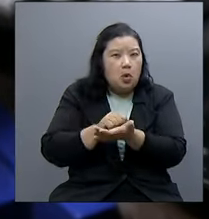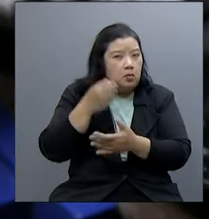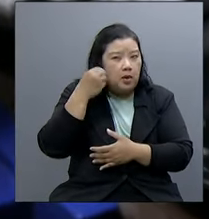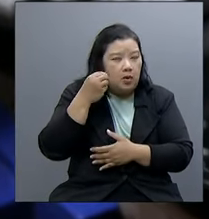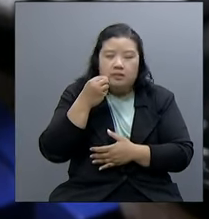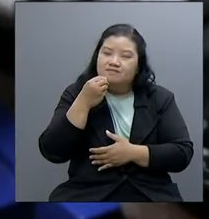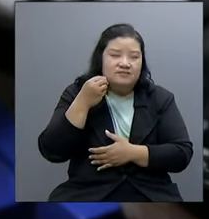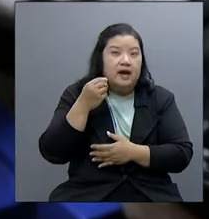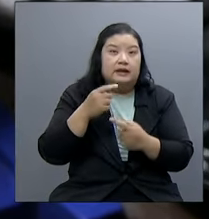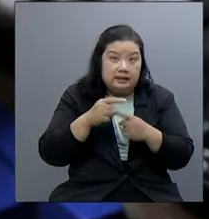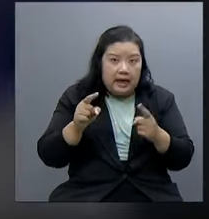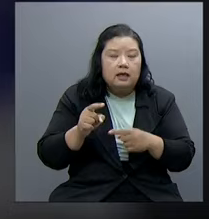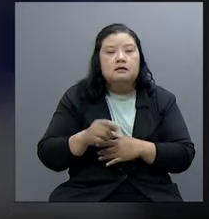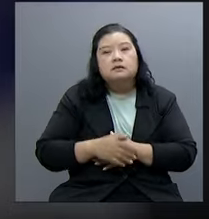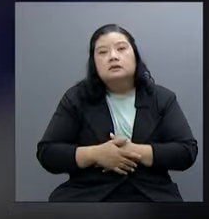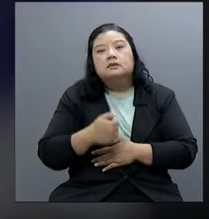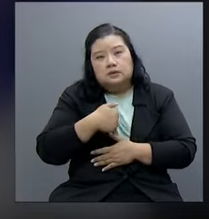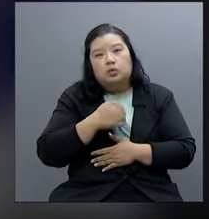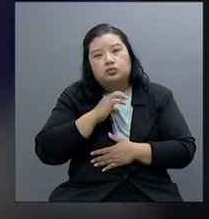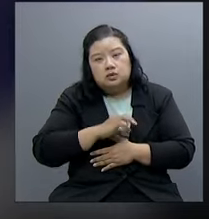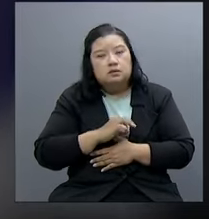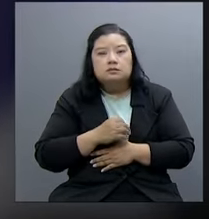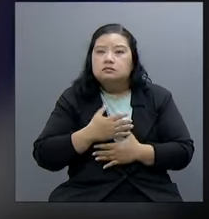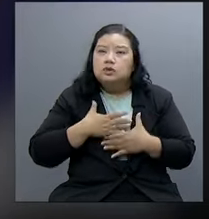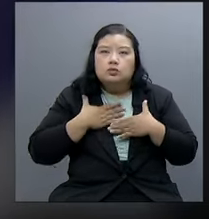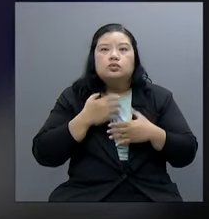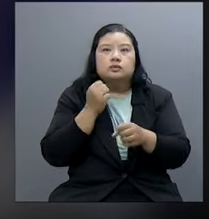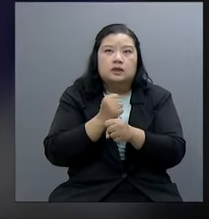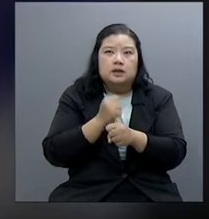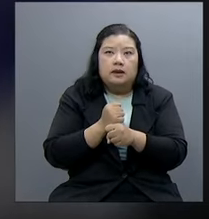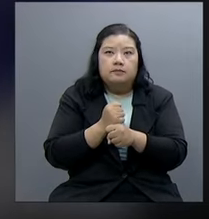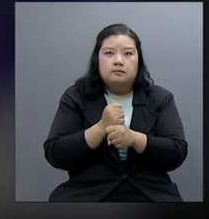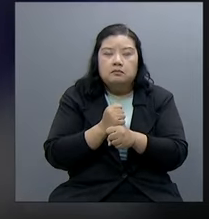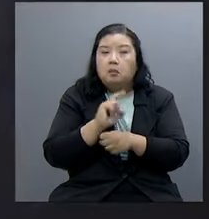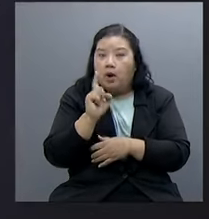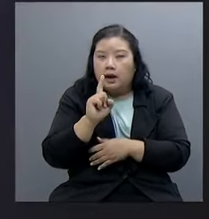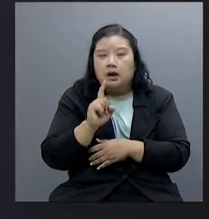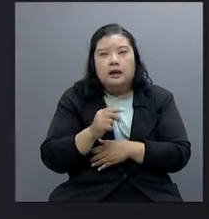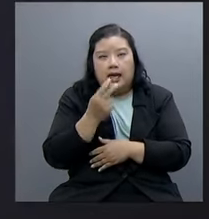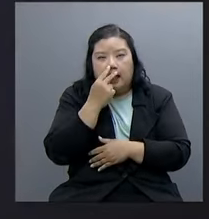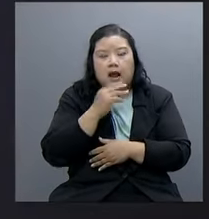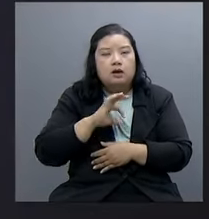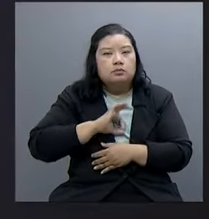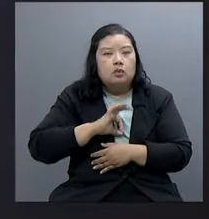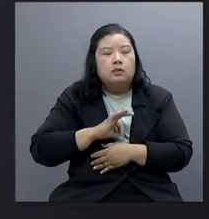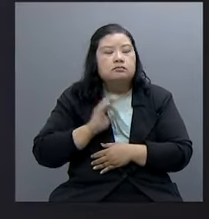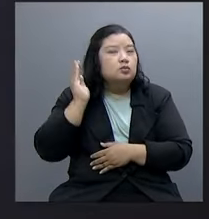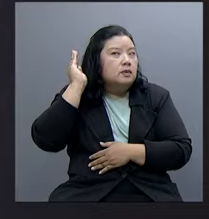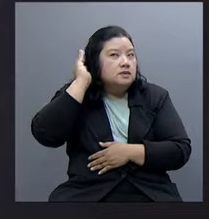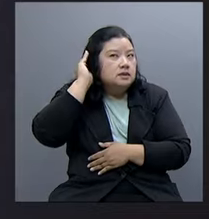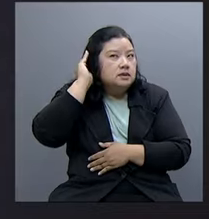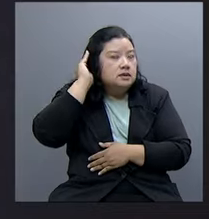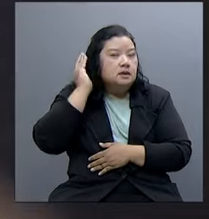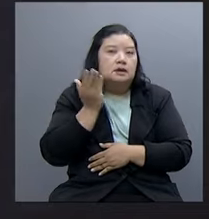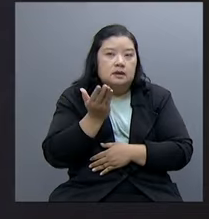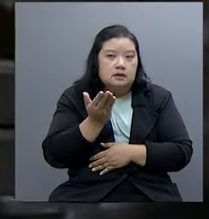คระพีพัฒได้ทำก็รู้สึกวามีความสขอย่มากทไดทำงานทมีคุนค่าและเซมไปด้วยความสัทธาของพคนอย่การทำ